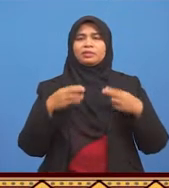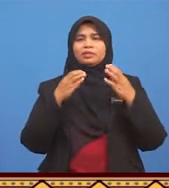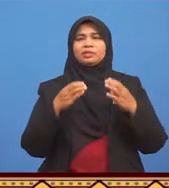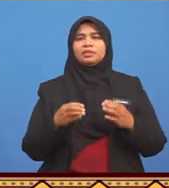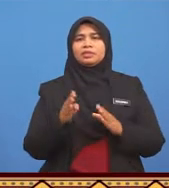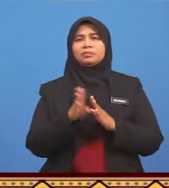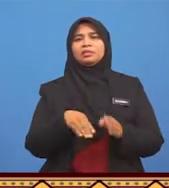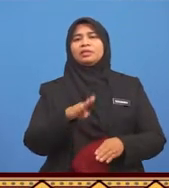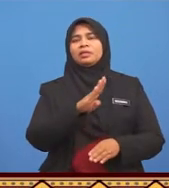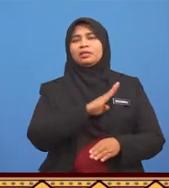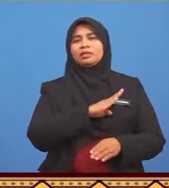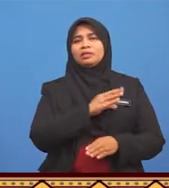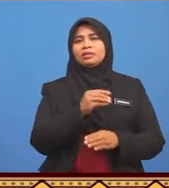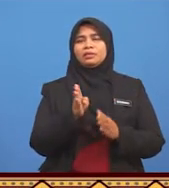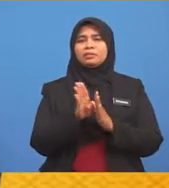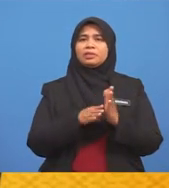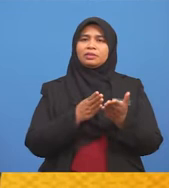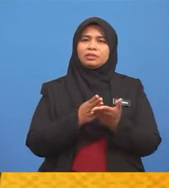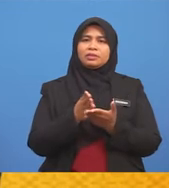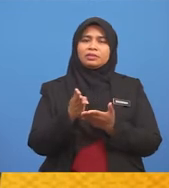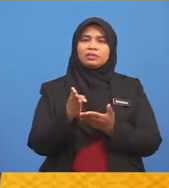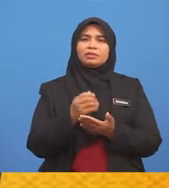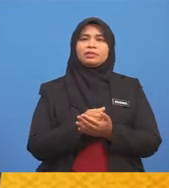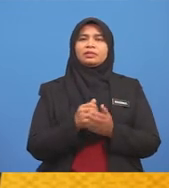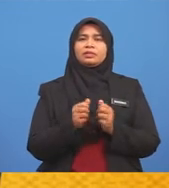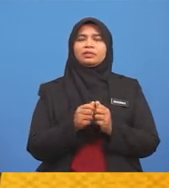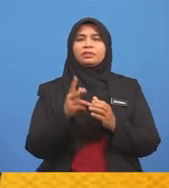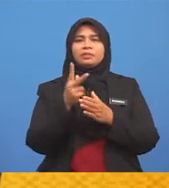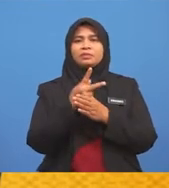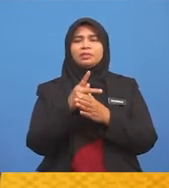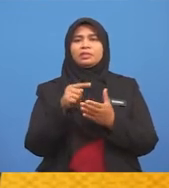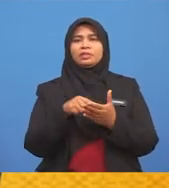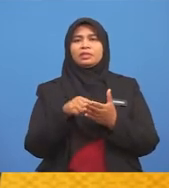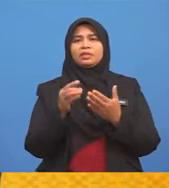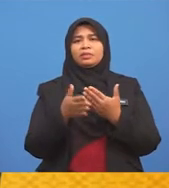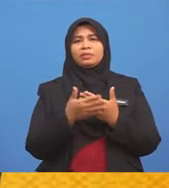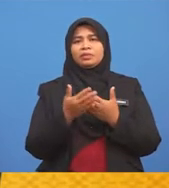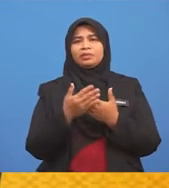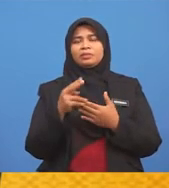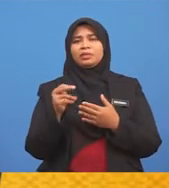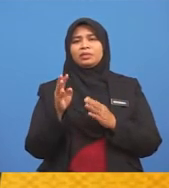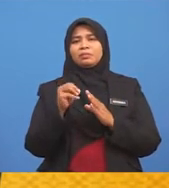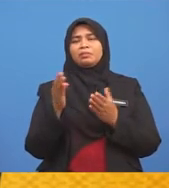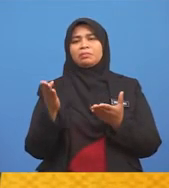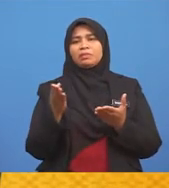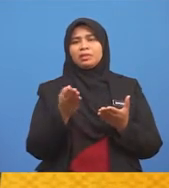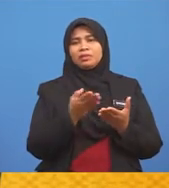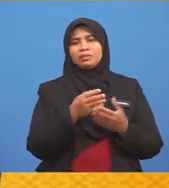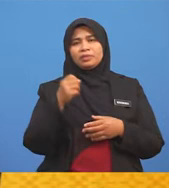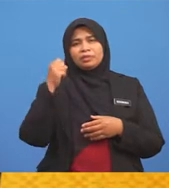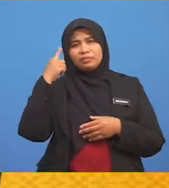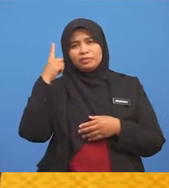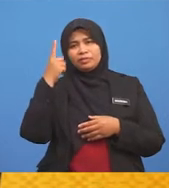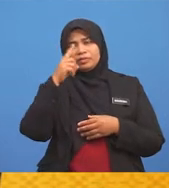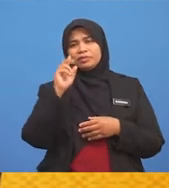secara beradab dan istiqomah. Dengan perkongsian ini, mudah-mudahan dapat membawa sinar kefahaman